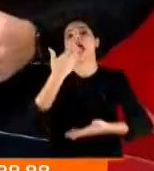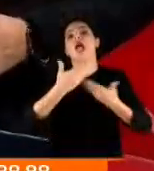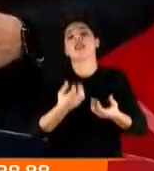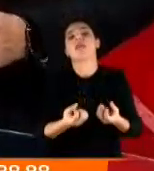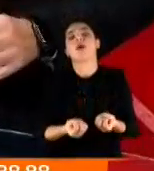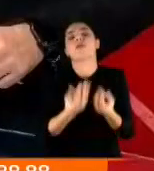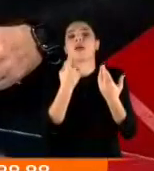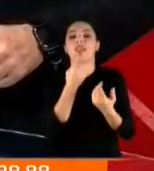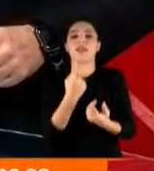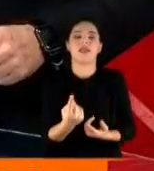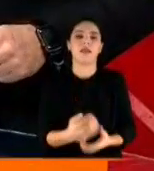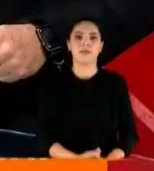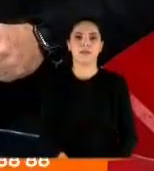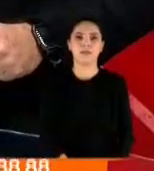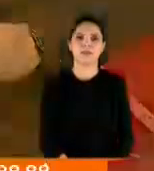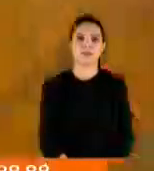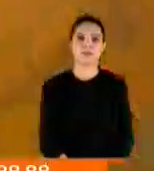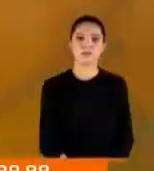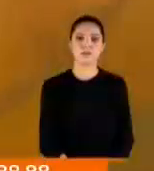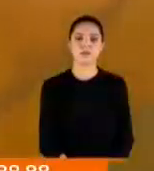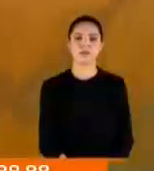cümlesiyle yaptı bu öz eleştiri.